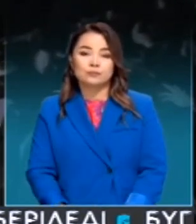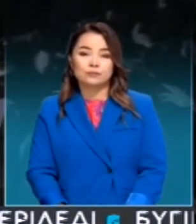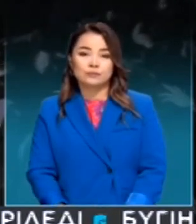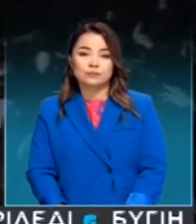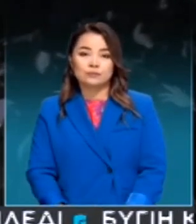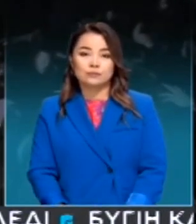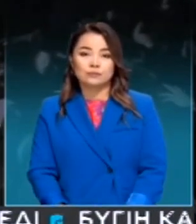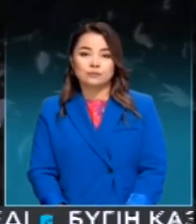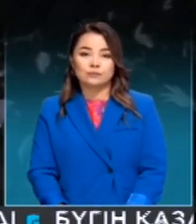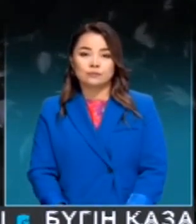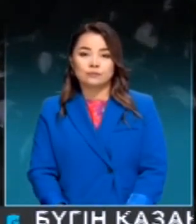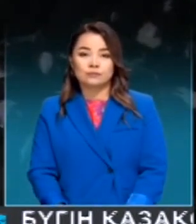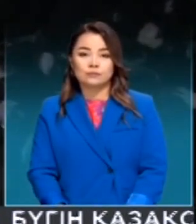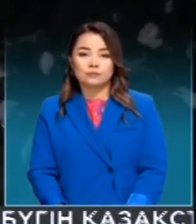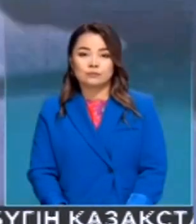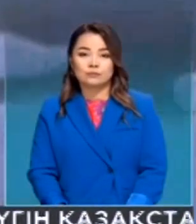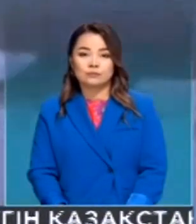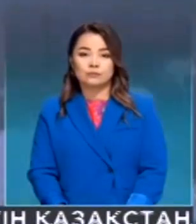арна, Алматы.